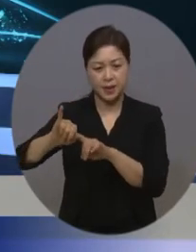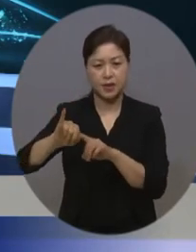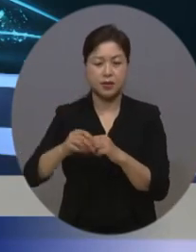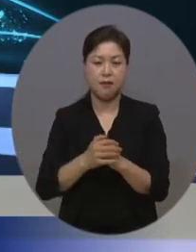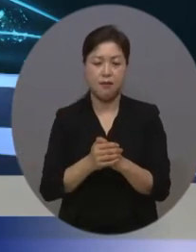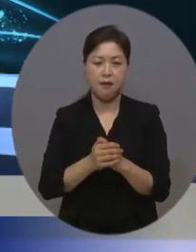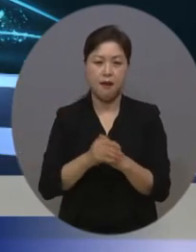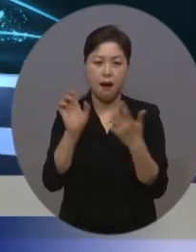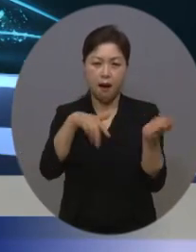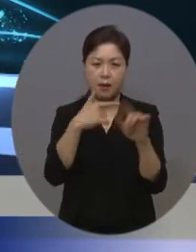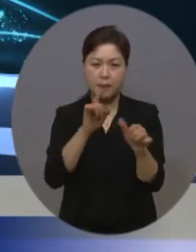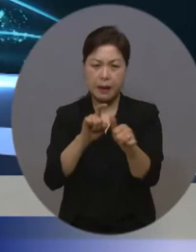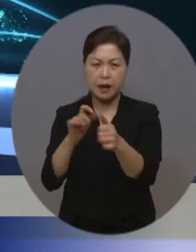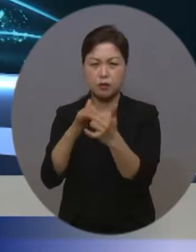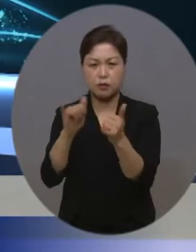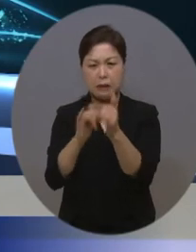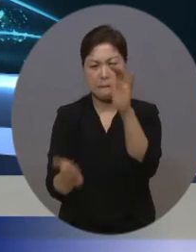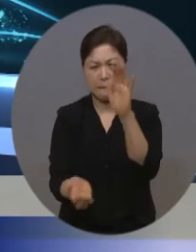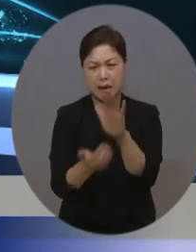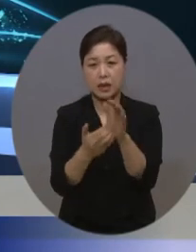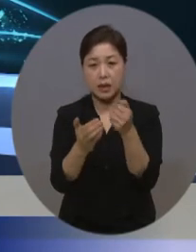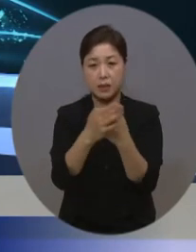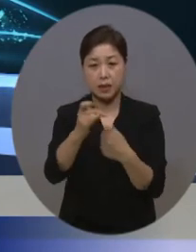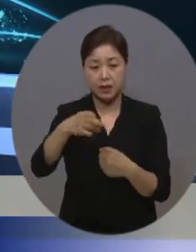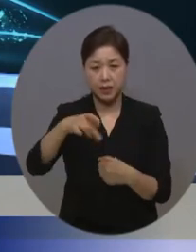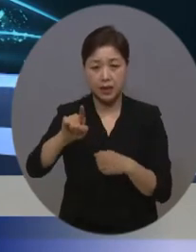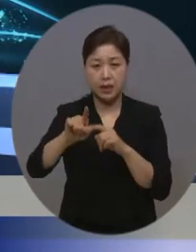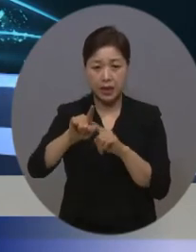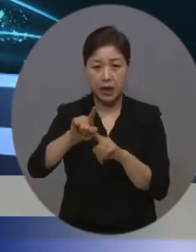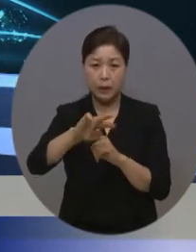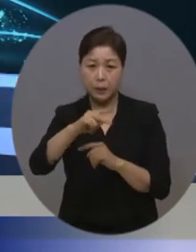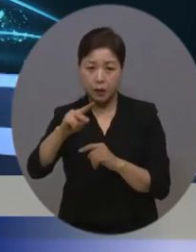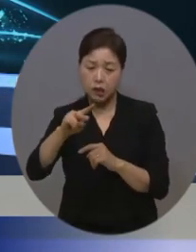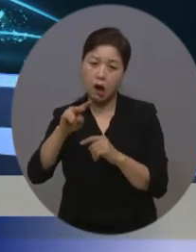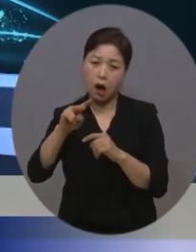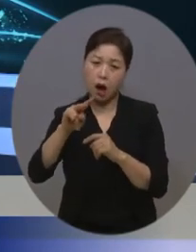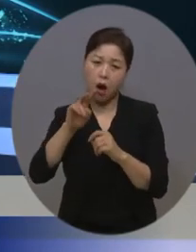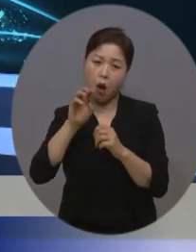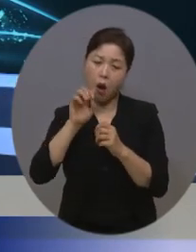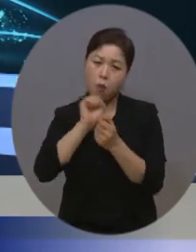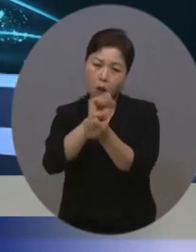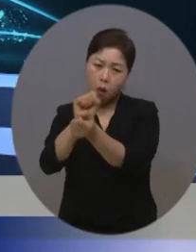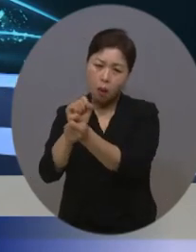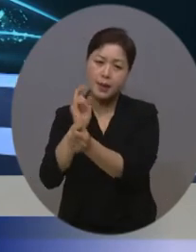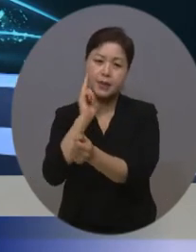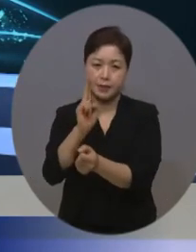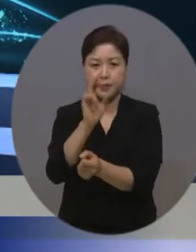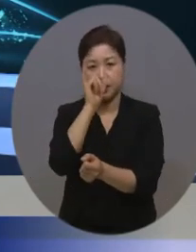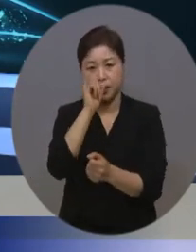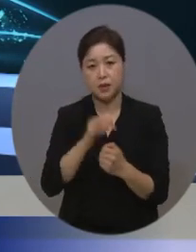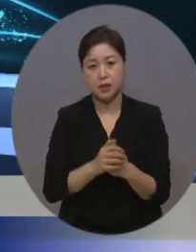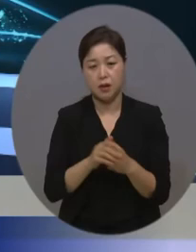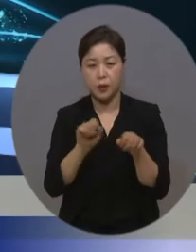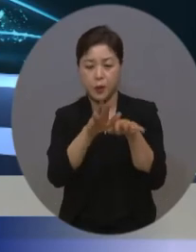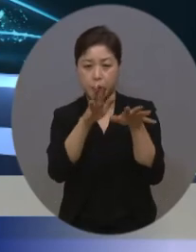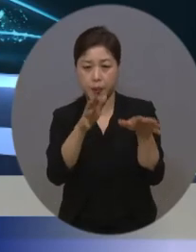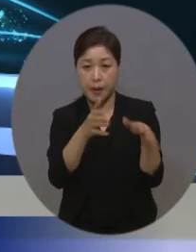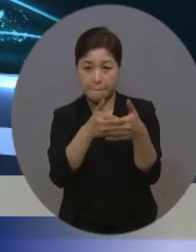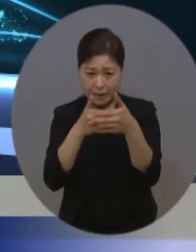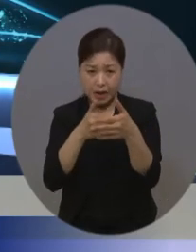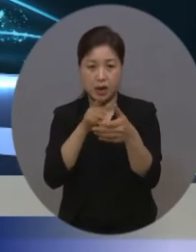1일 확진자 수가 기록돼 델타 변이 영향력이 우려스러운 상황입니다. 대유행의 확산을 막기